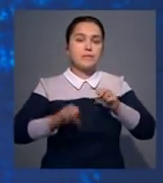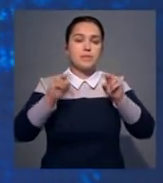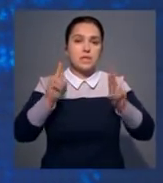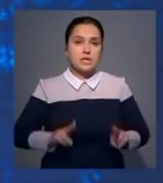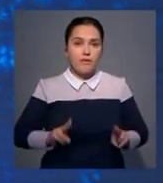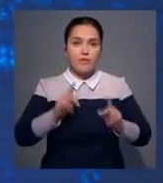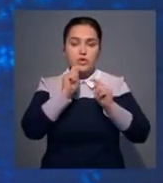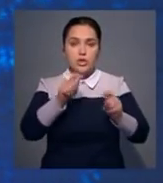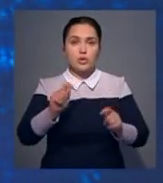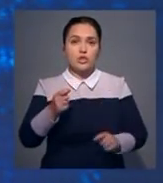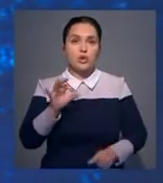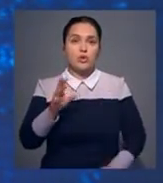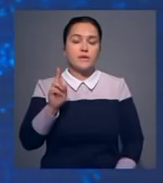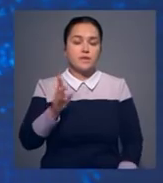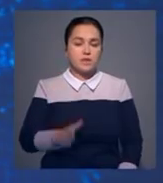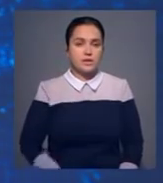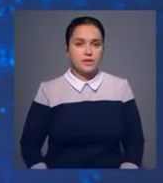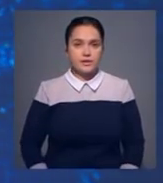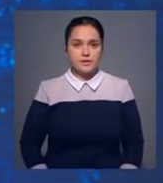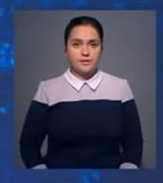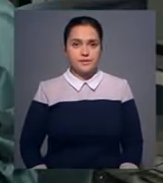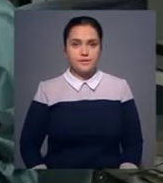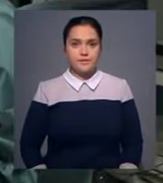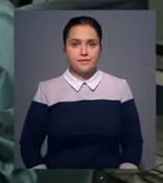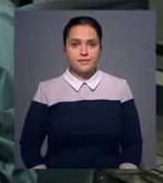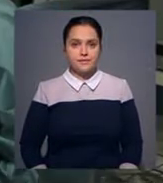Десяти специалистам вручили ключи от квартир.